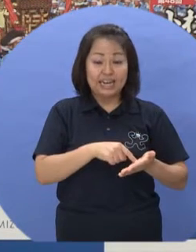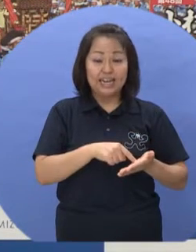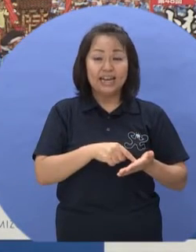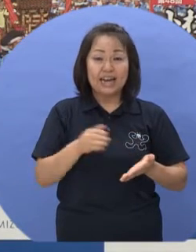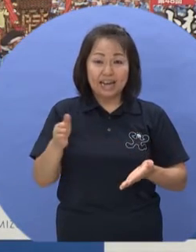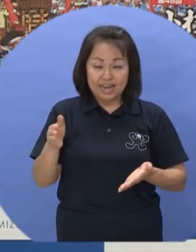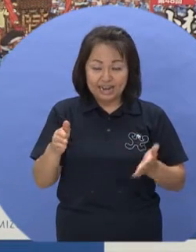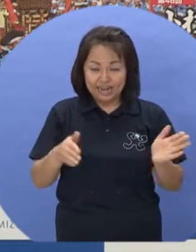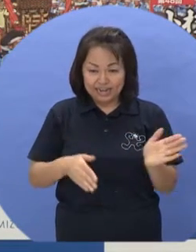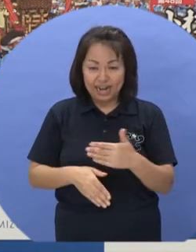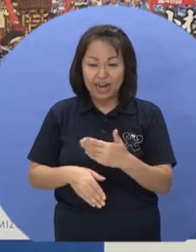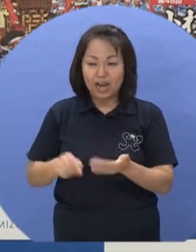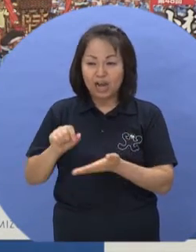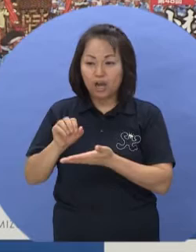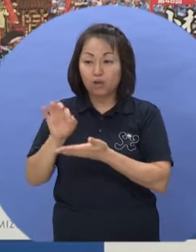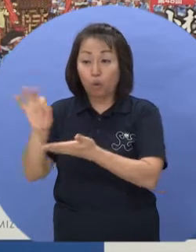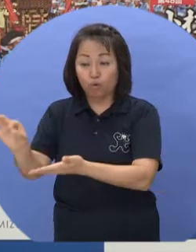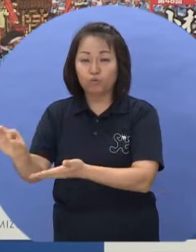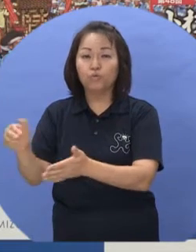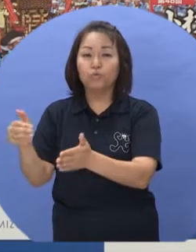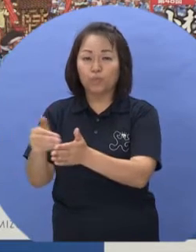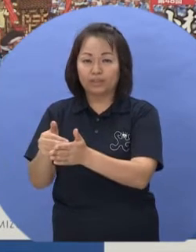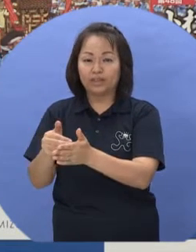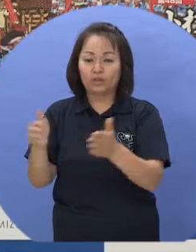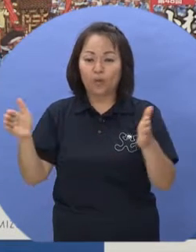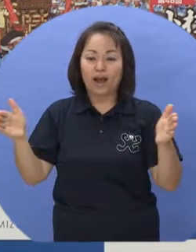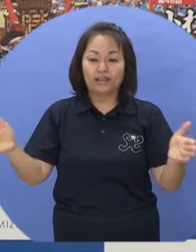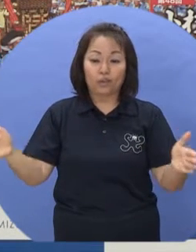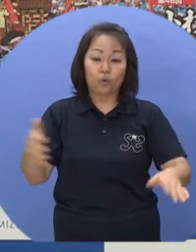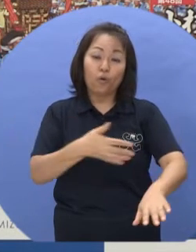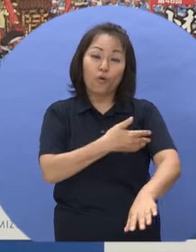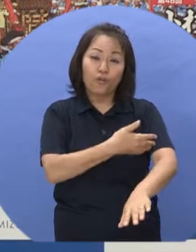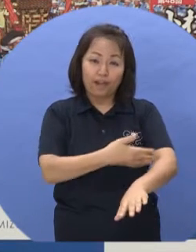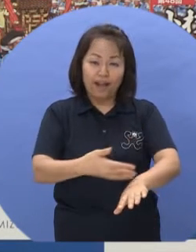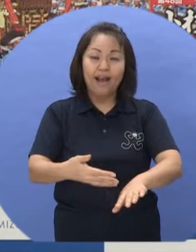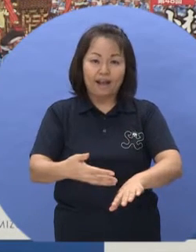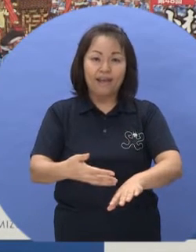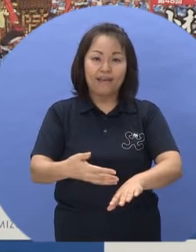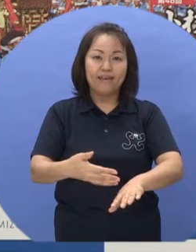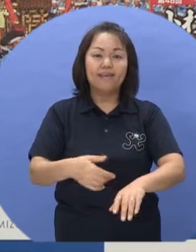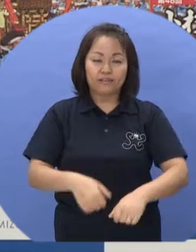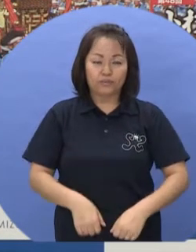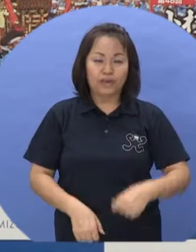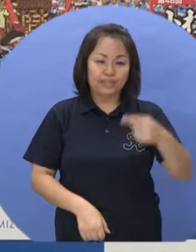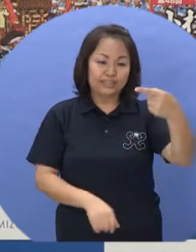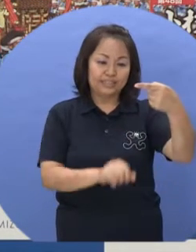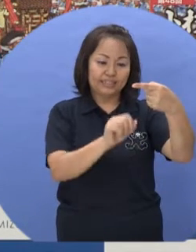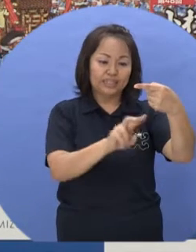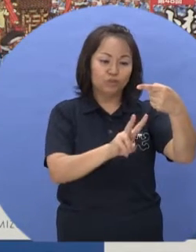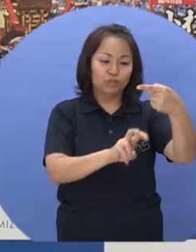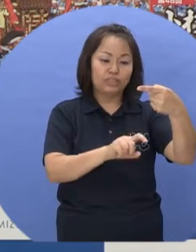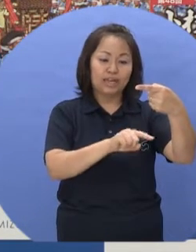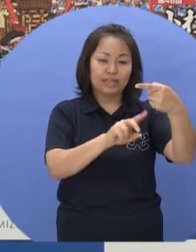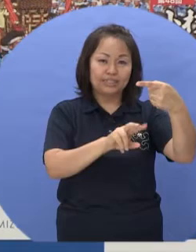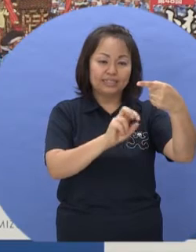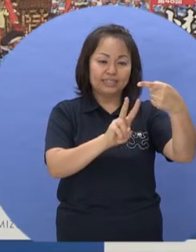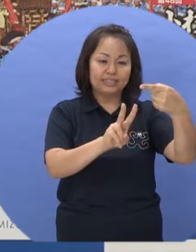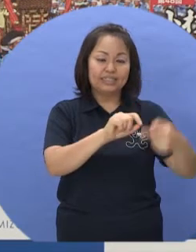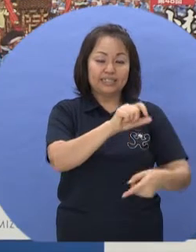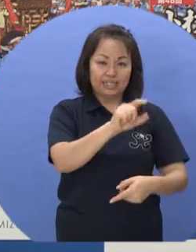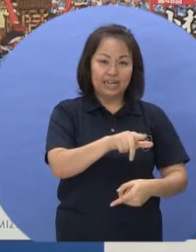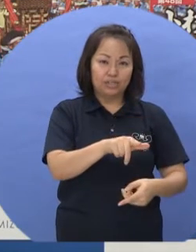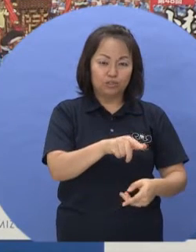、今年度については来年の1月から2月上旬にかけて申請の受付